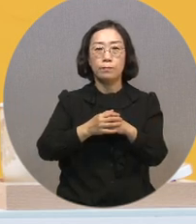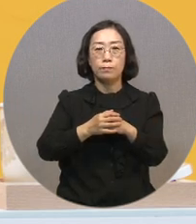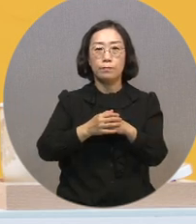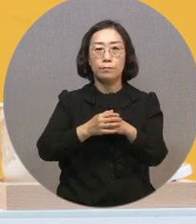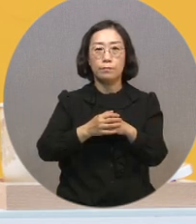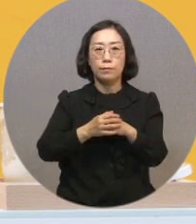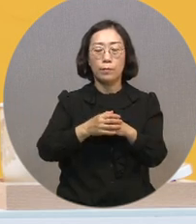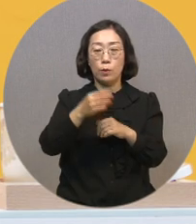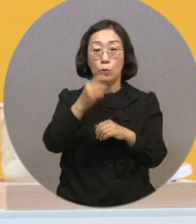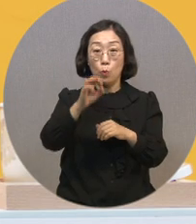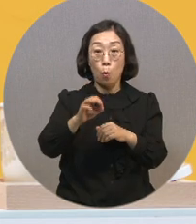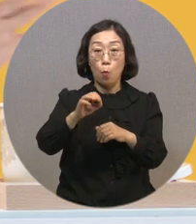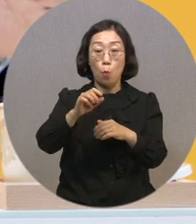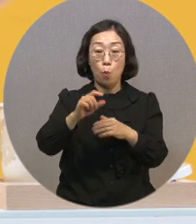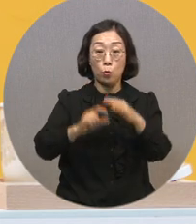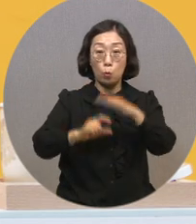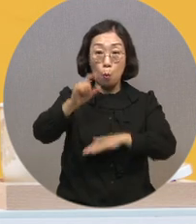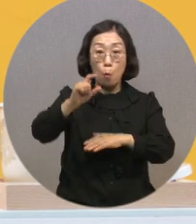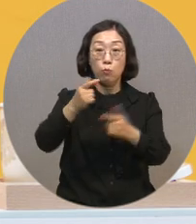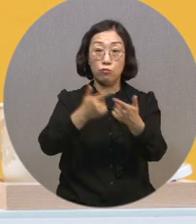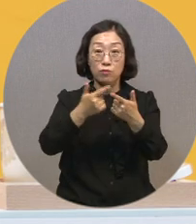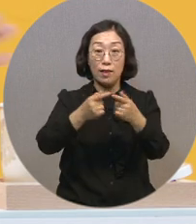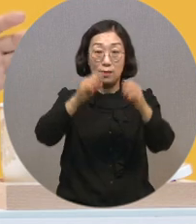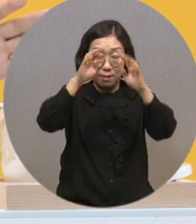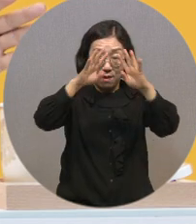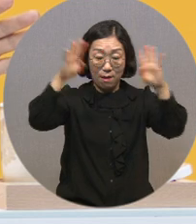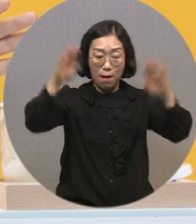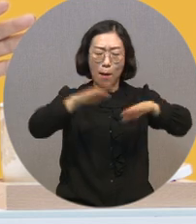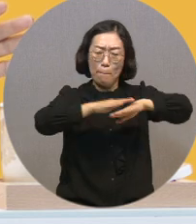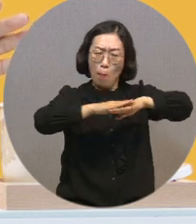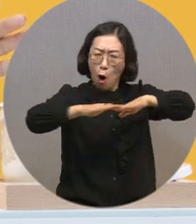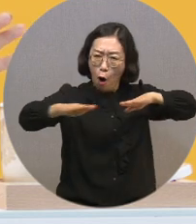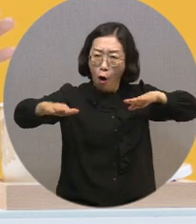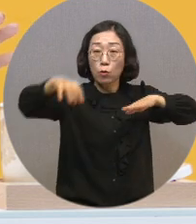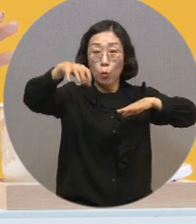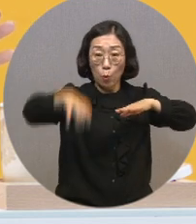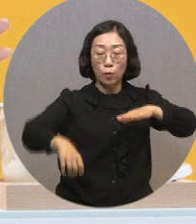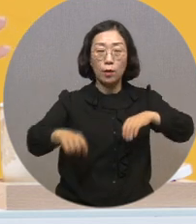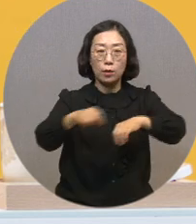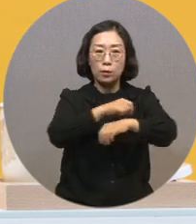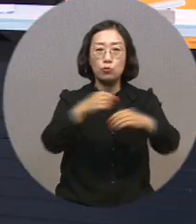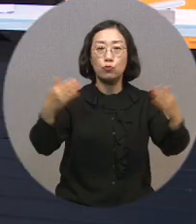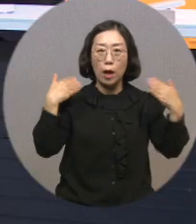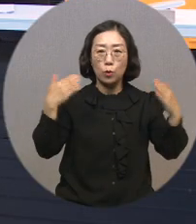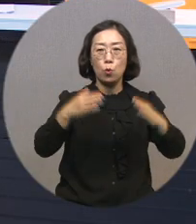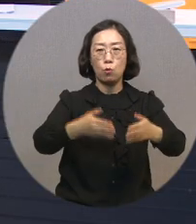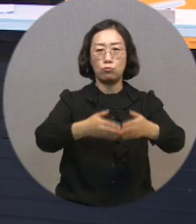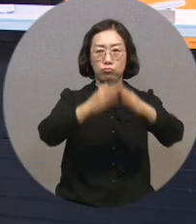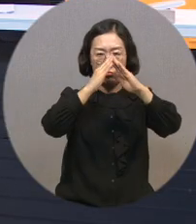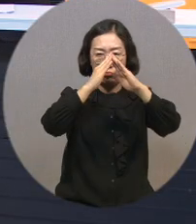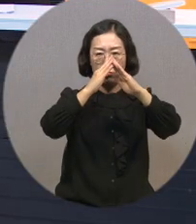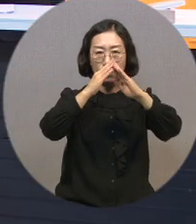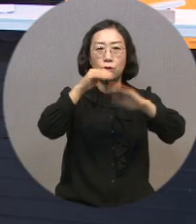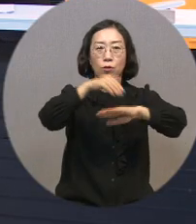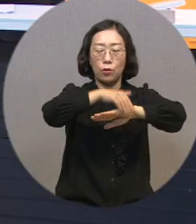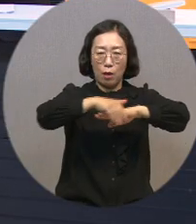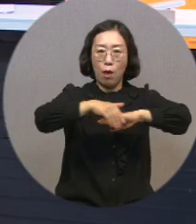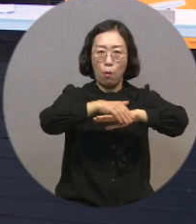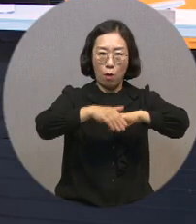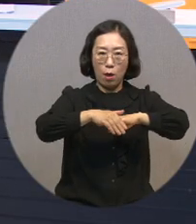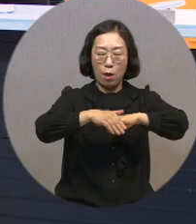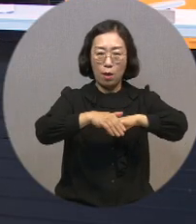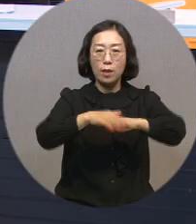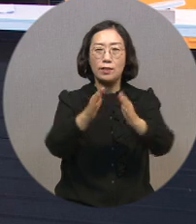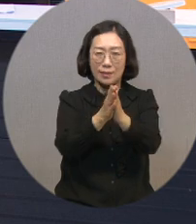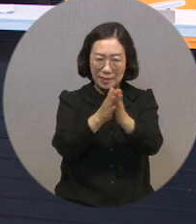우리 동부산대학 그게 그 평지잖아요. 네. 여기에도 저희들이 지금 특수학교를 설립하려고 이미 지금